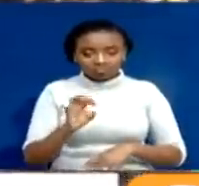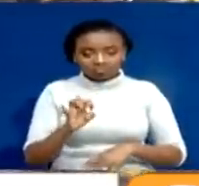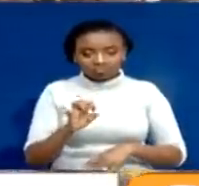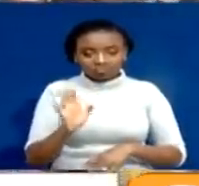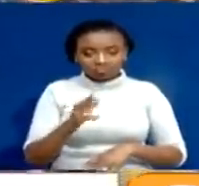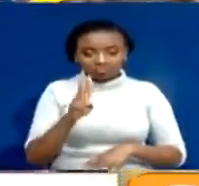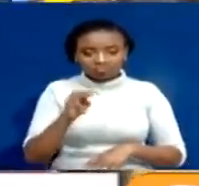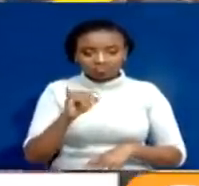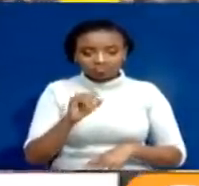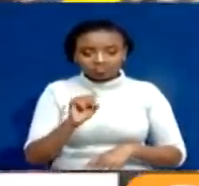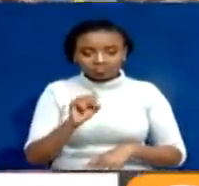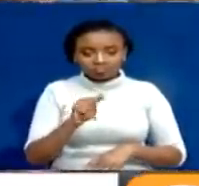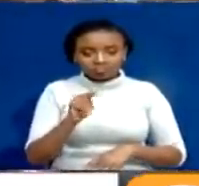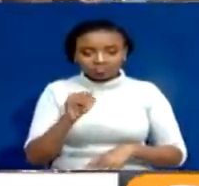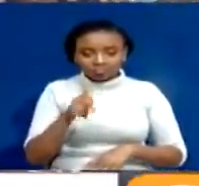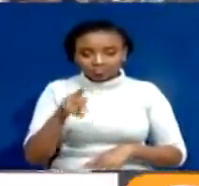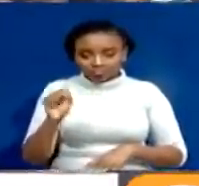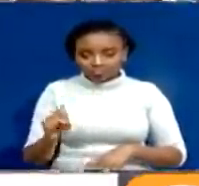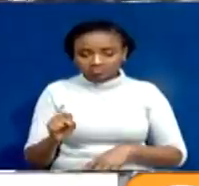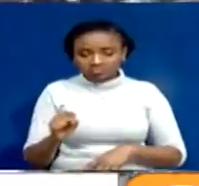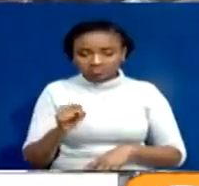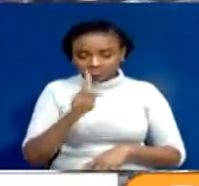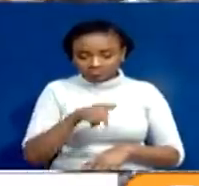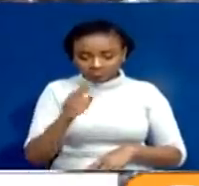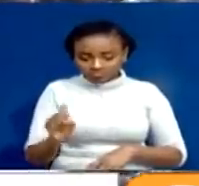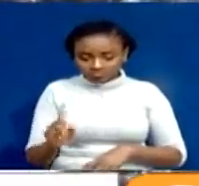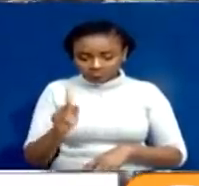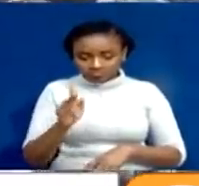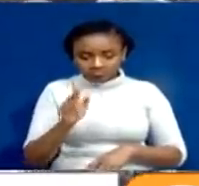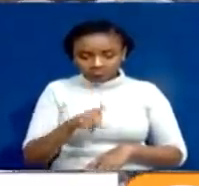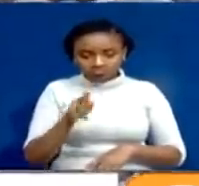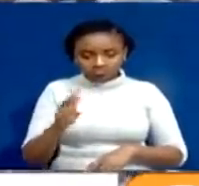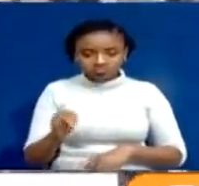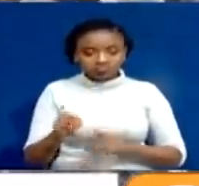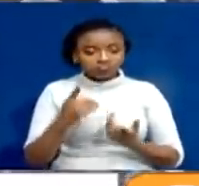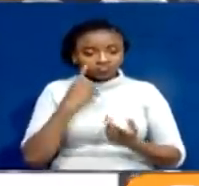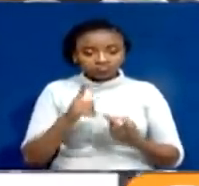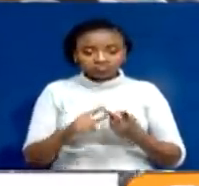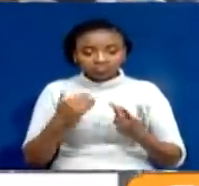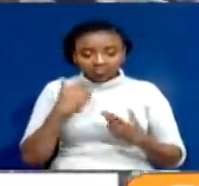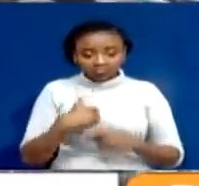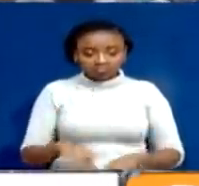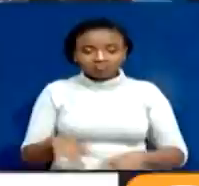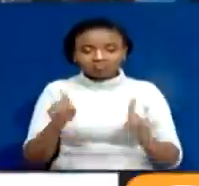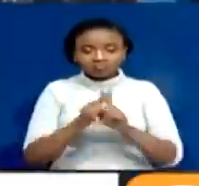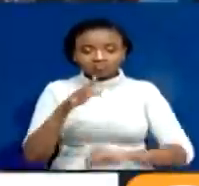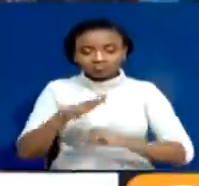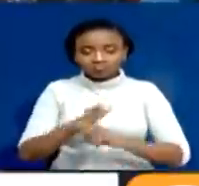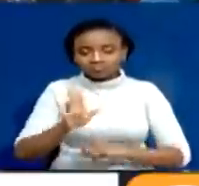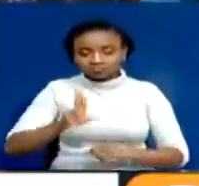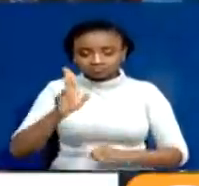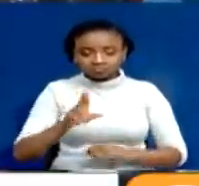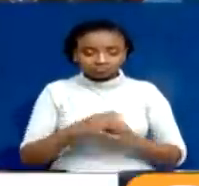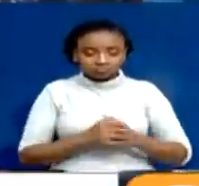nimesimama na Uhuru Kenyatta mpaka amekuwa rais. Kwani kuna mahali imeandikwa kazi yangu ni kusimama na wadosi peke yao?